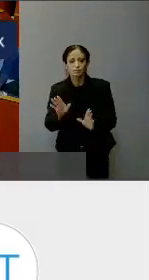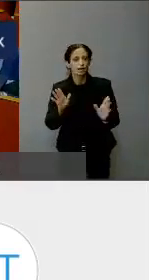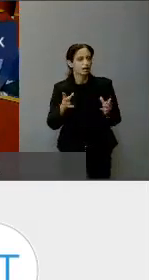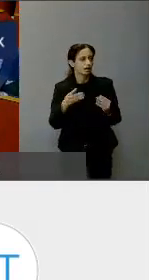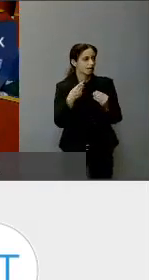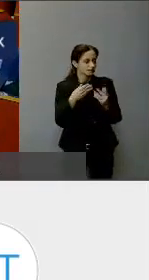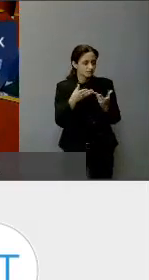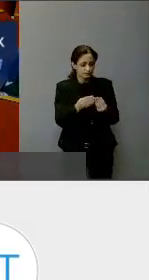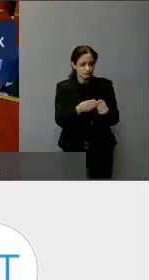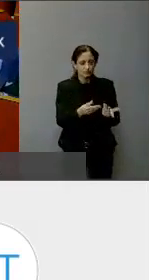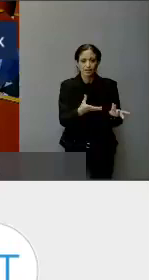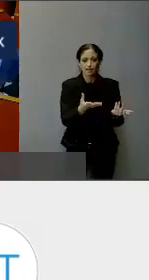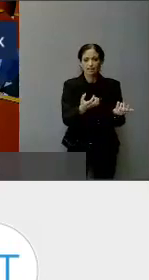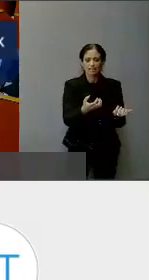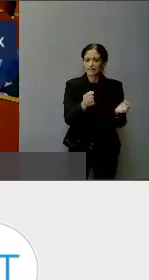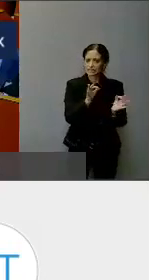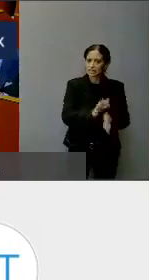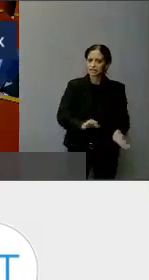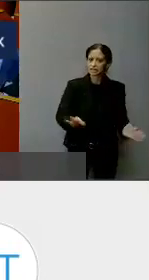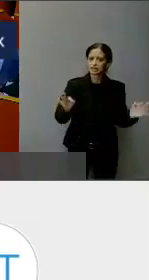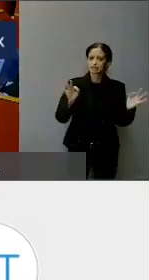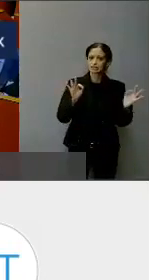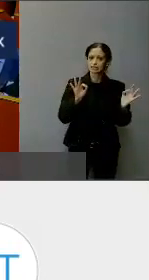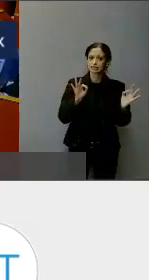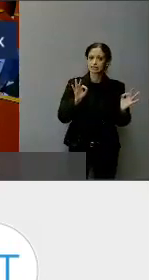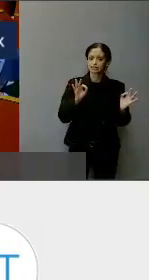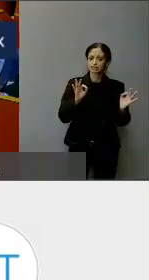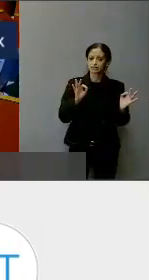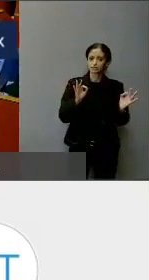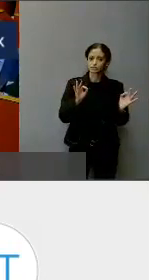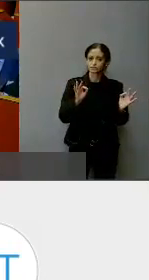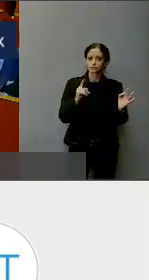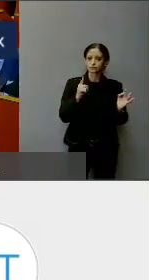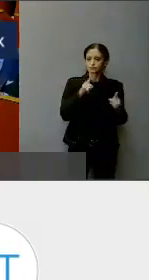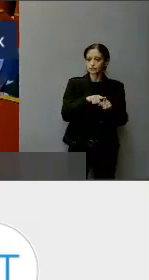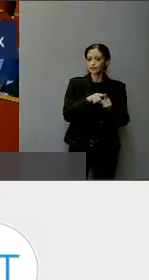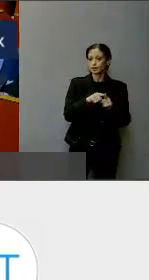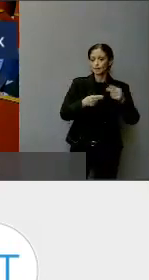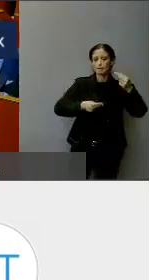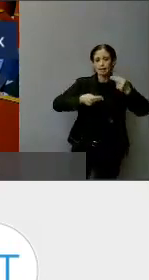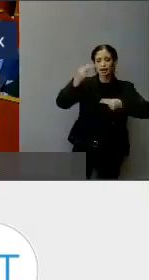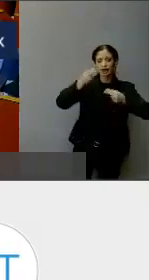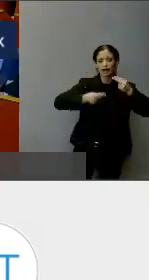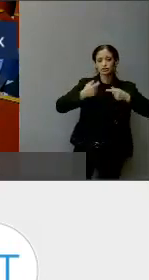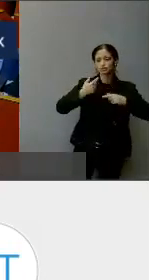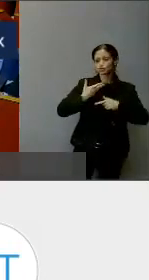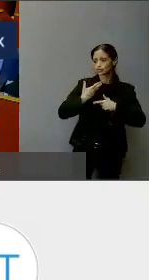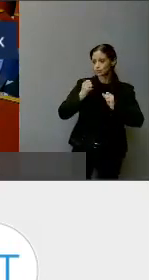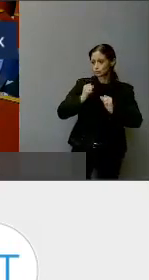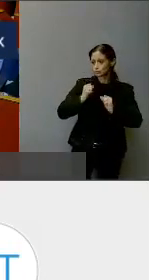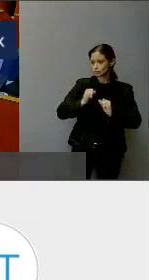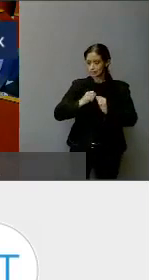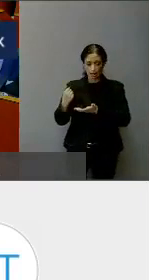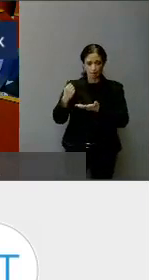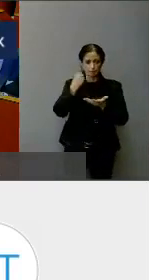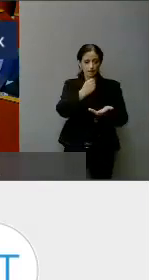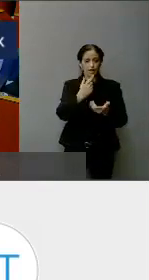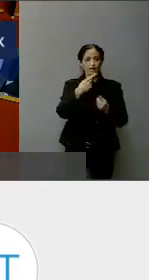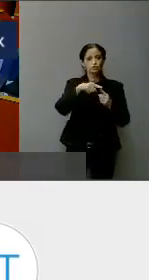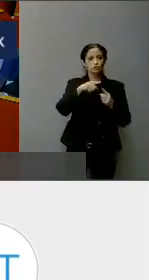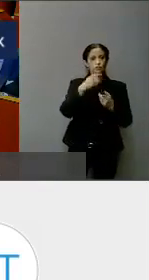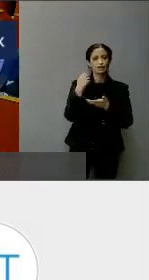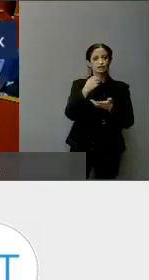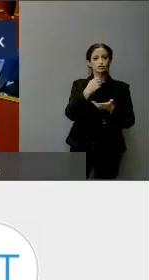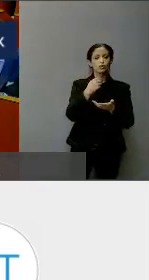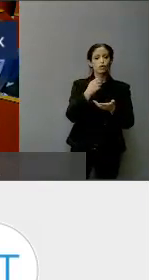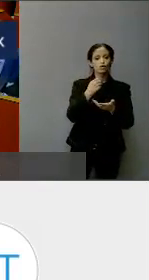fosse messo a bilancio delle risorse necessarie per far sì che quei rivi